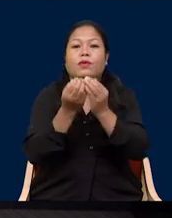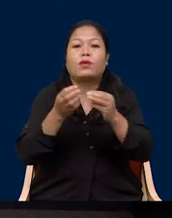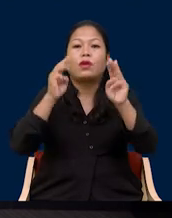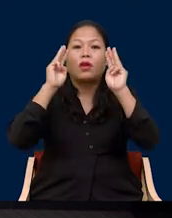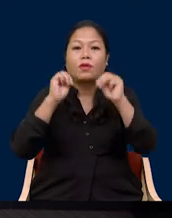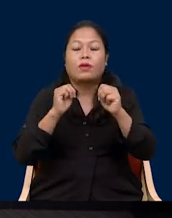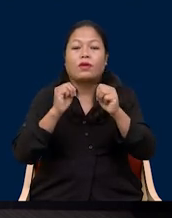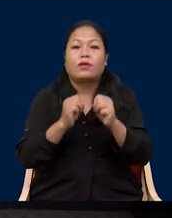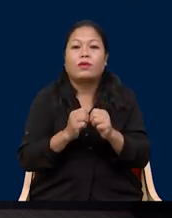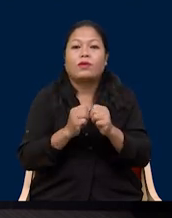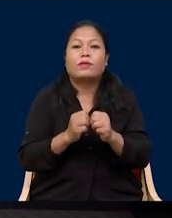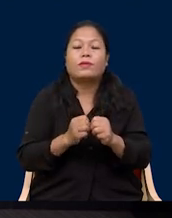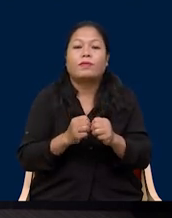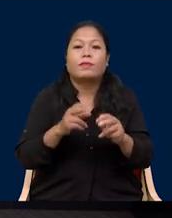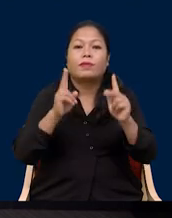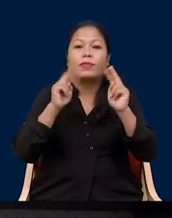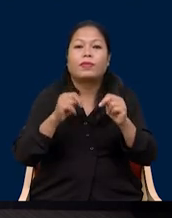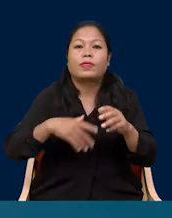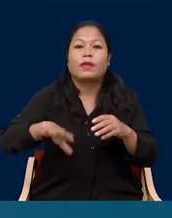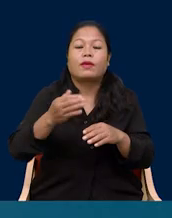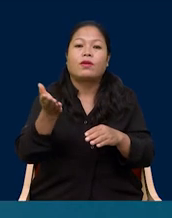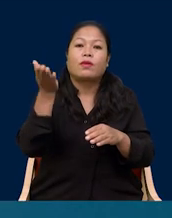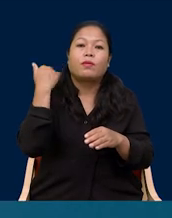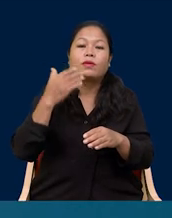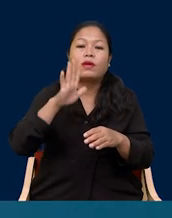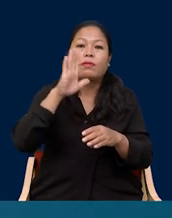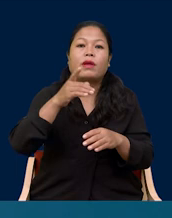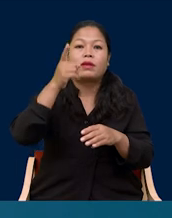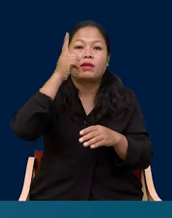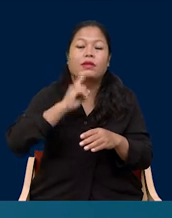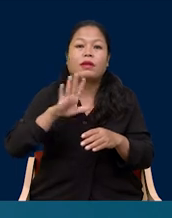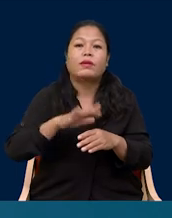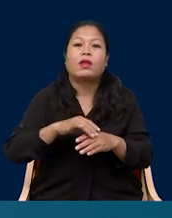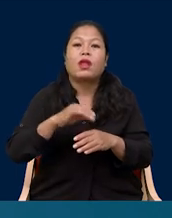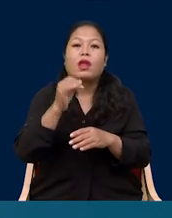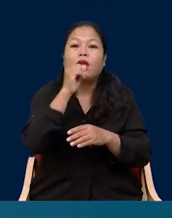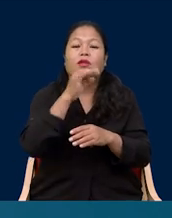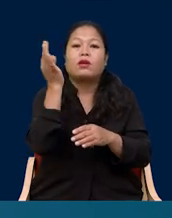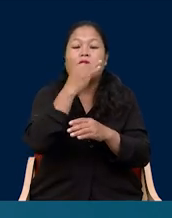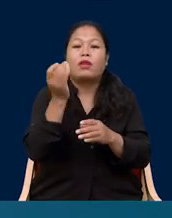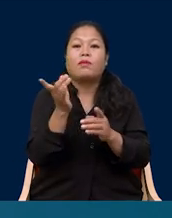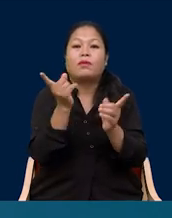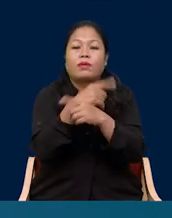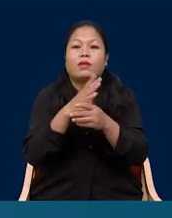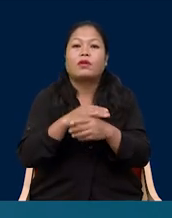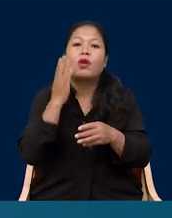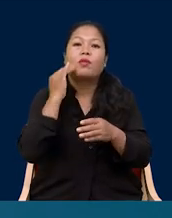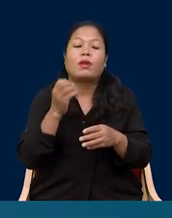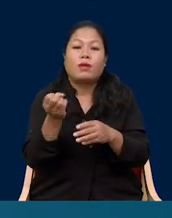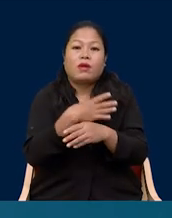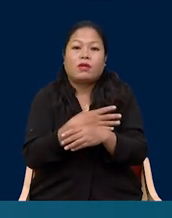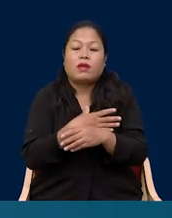मानिसलाई महत्त्वपूर्ण मोड हुन सक्छ भन्ने आशा छ. हामीले पछिल्लो 5 सातामा जलवायु परिवर्तन र महिलामा